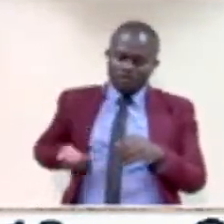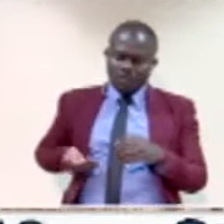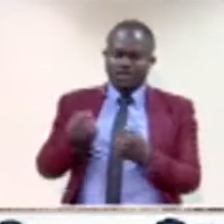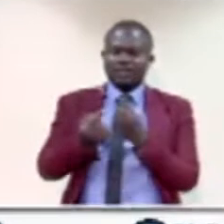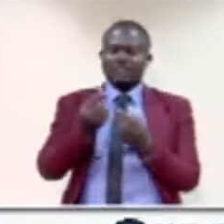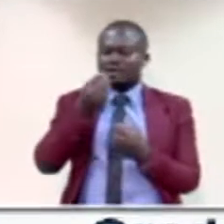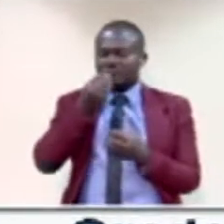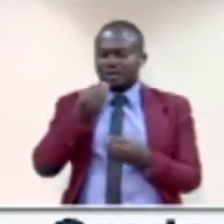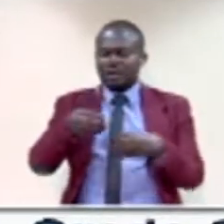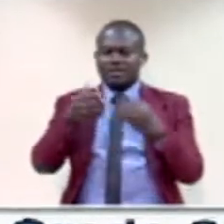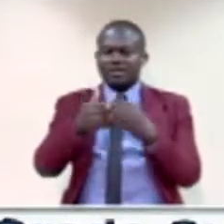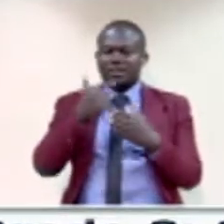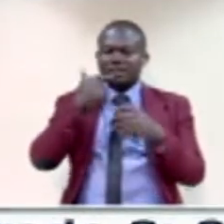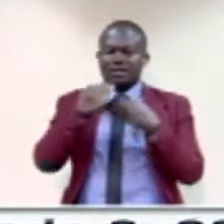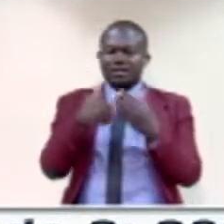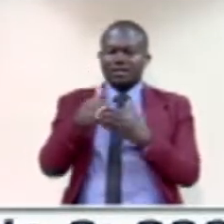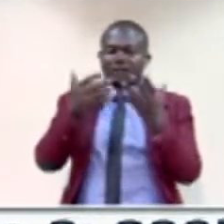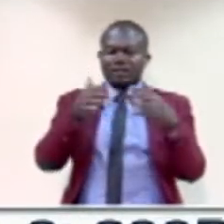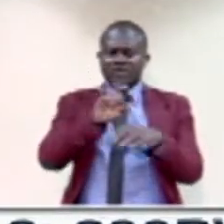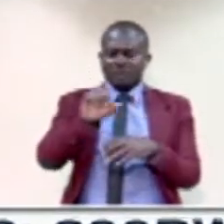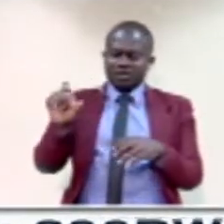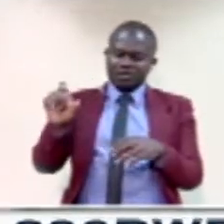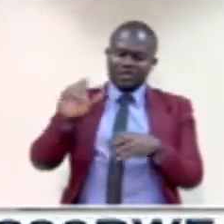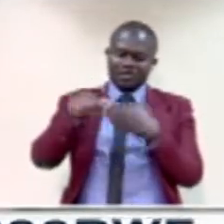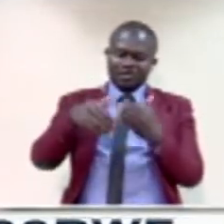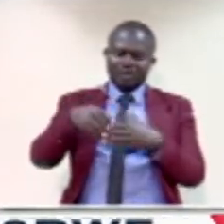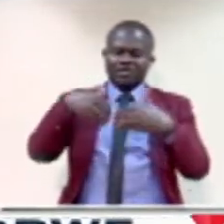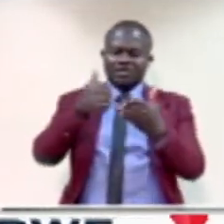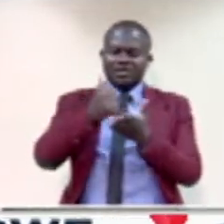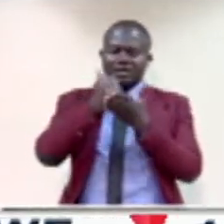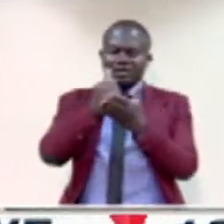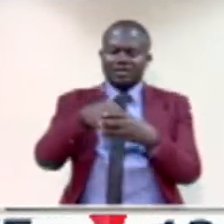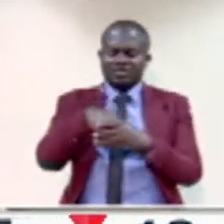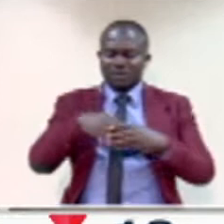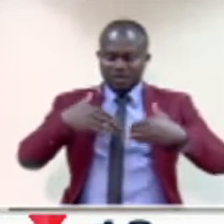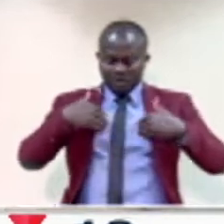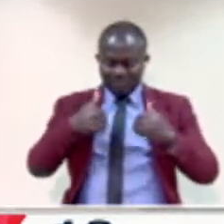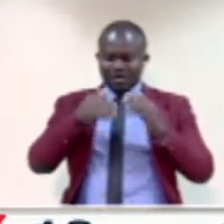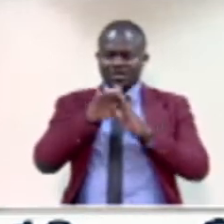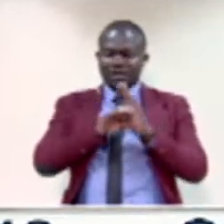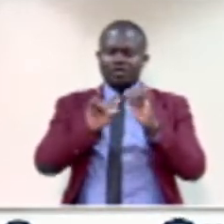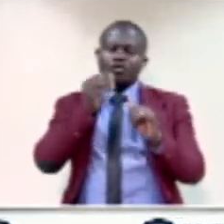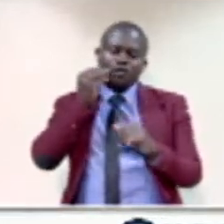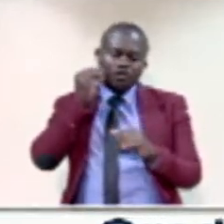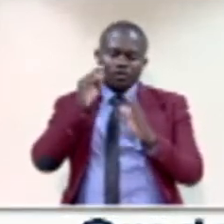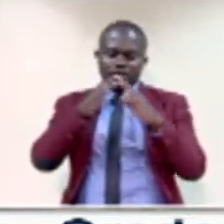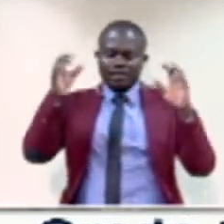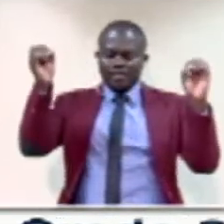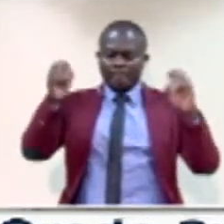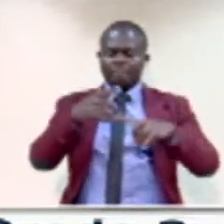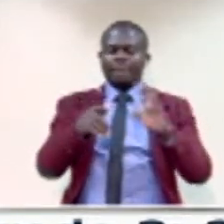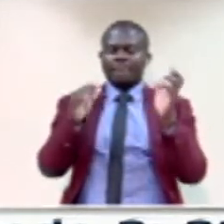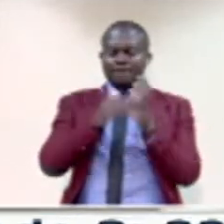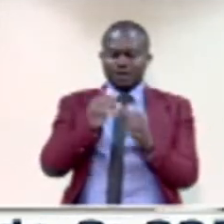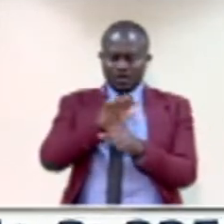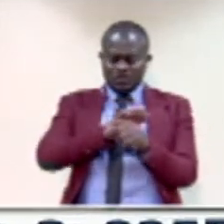ibiribwa bahawe. Bemeza ko ibiribwa bamaze icyumweru babihawe byabafashije muri ubu buzima bwa gahunda ya guma mu rugo mu mujyi wa Kigali, ndetse ngo